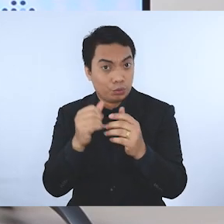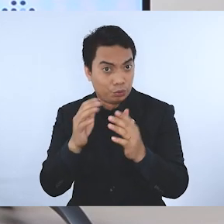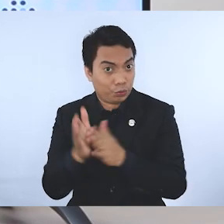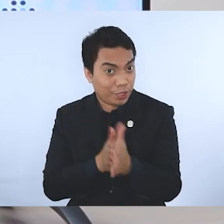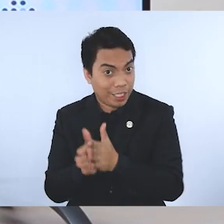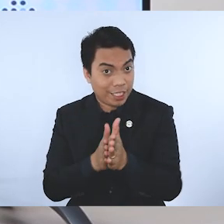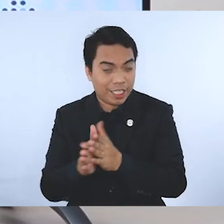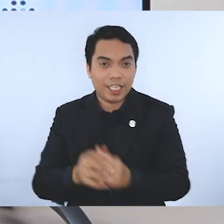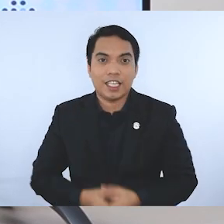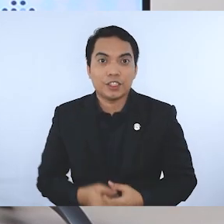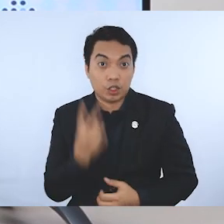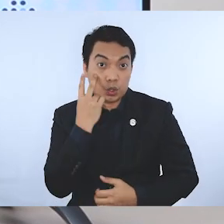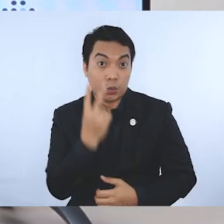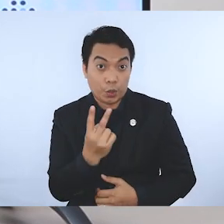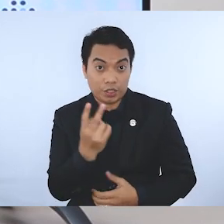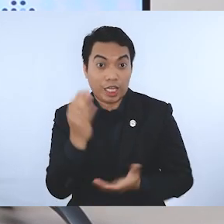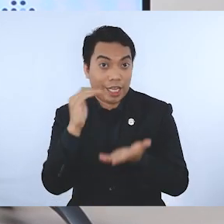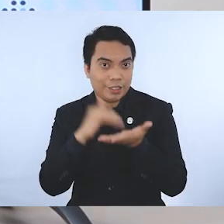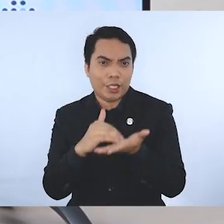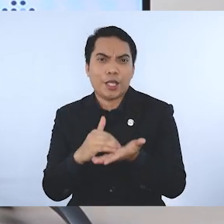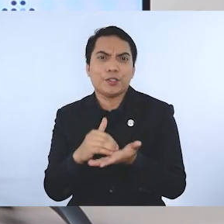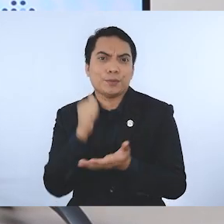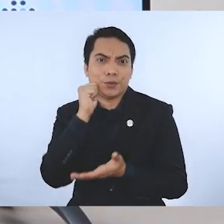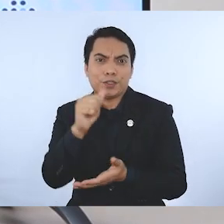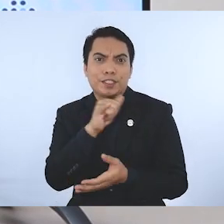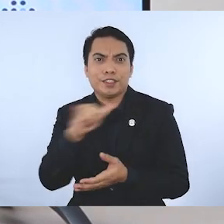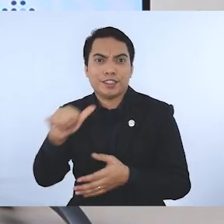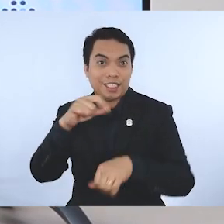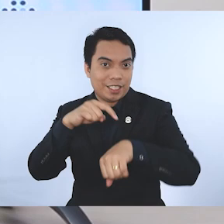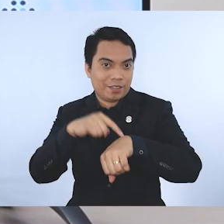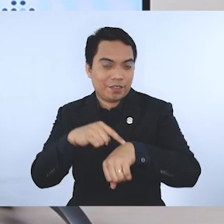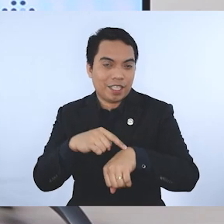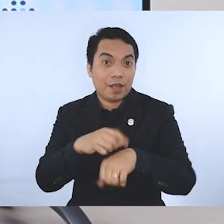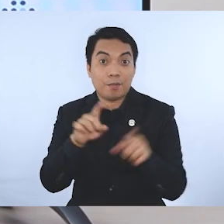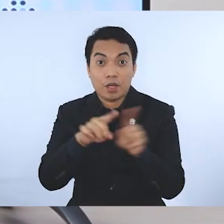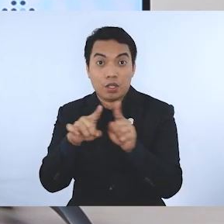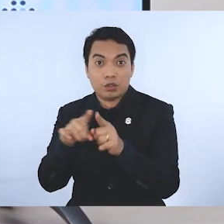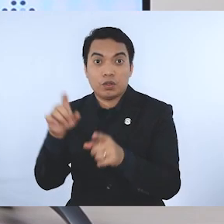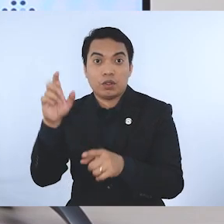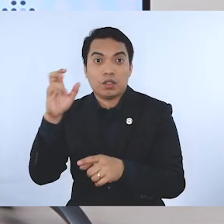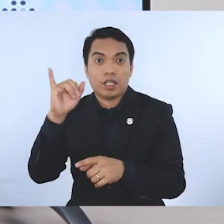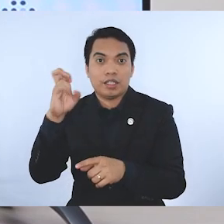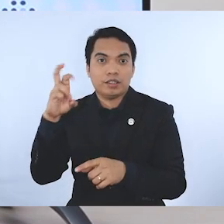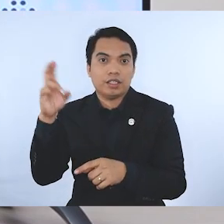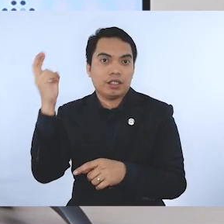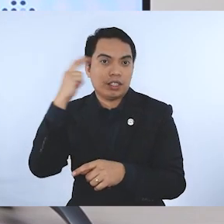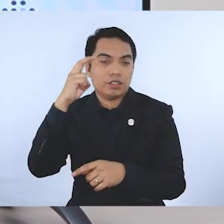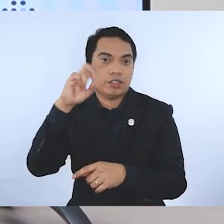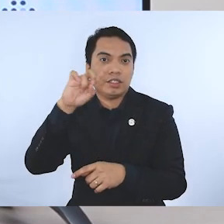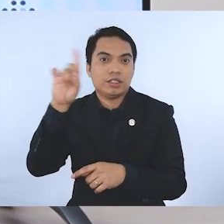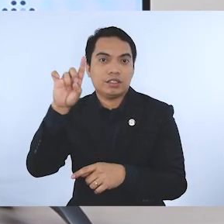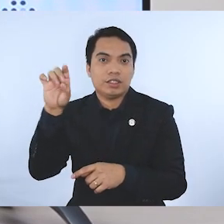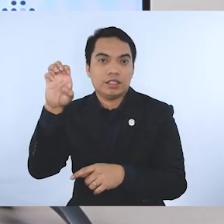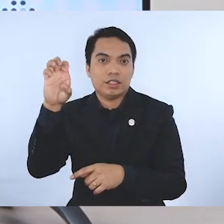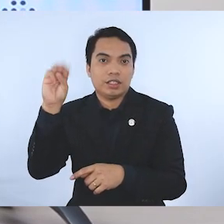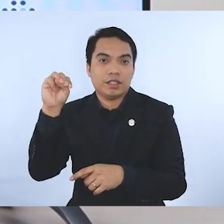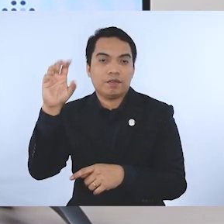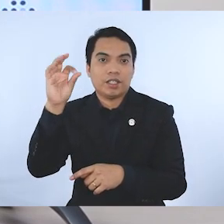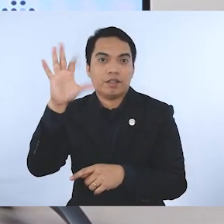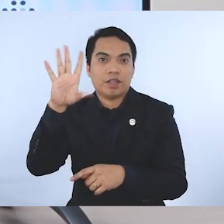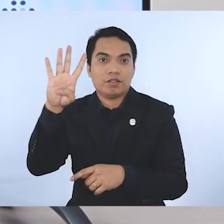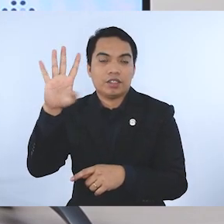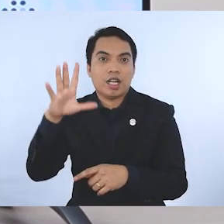kasiglahan. Tunghayan niyo po kaming muli bukas sa ganito ring oras, gayon din sa INC Radio DZM 954